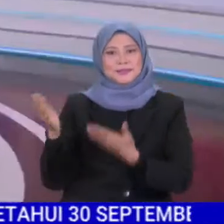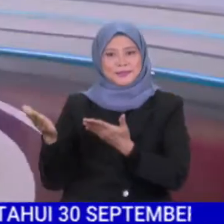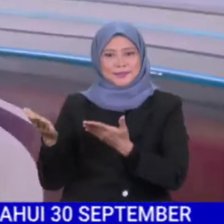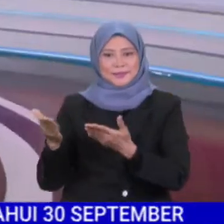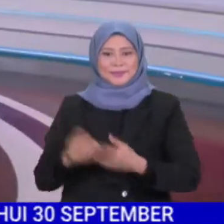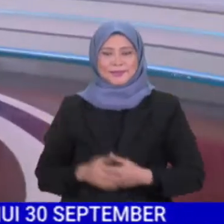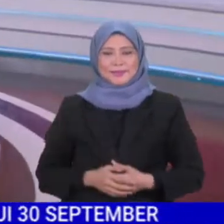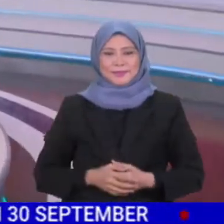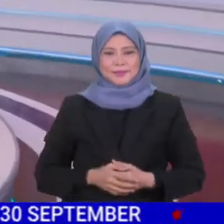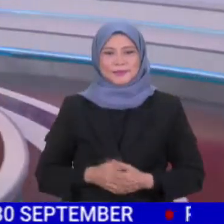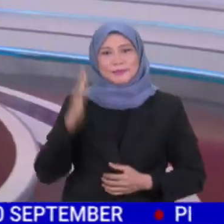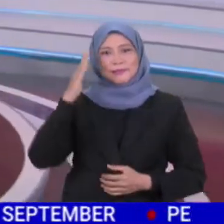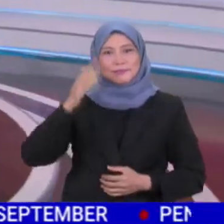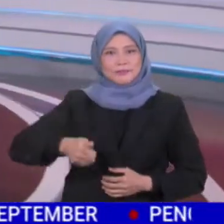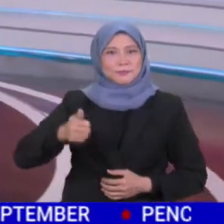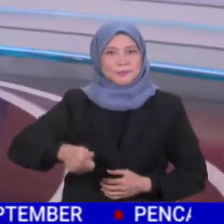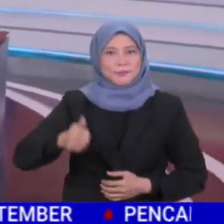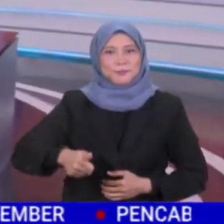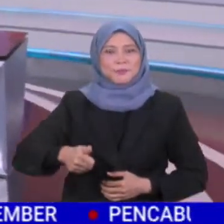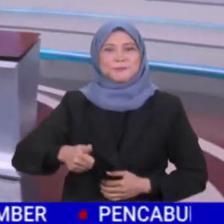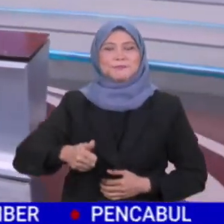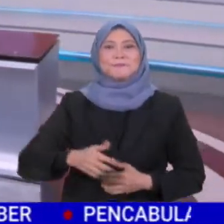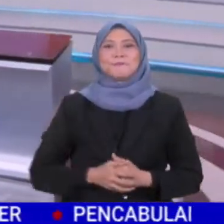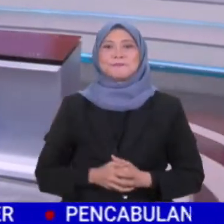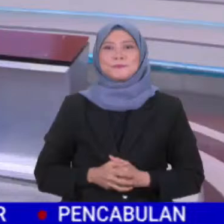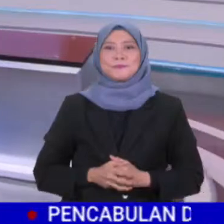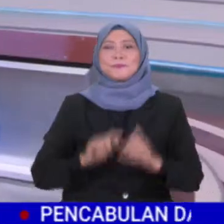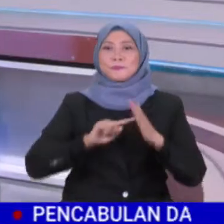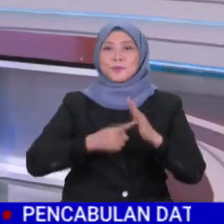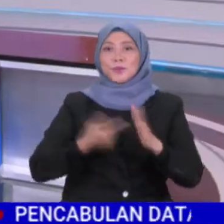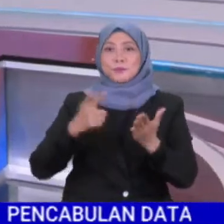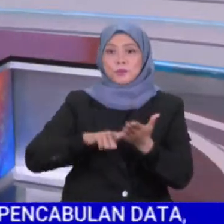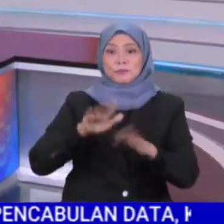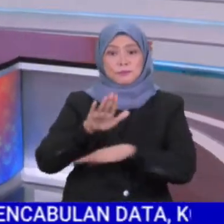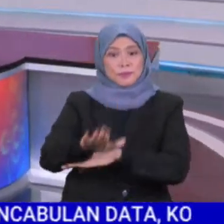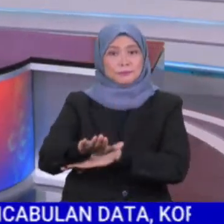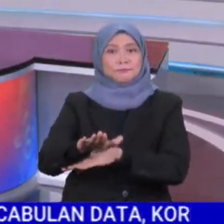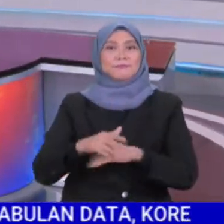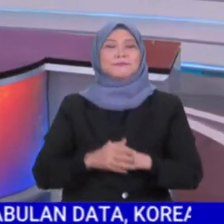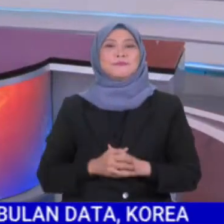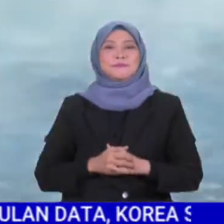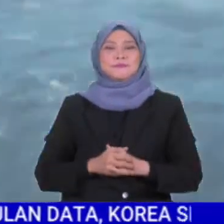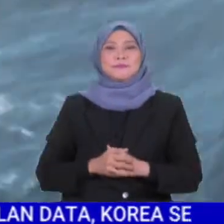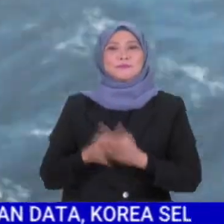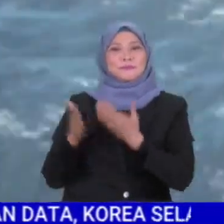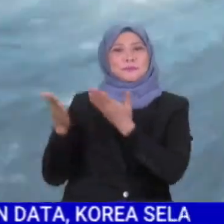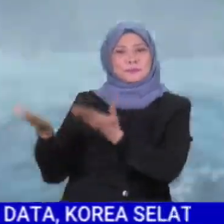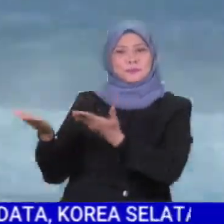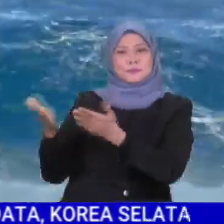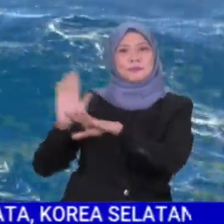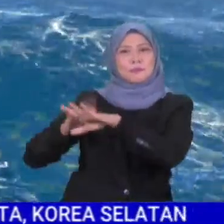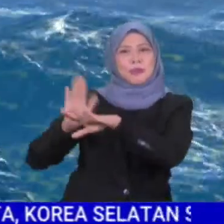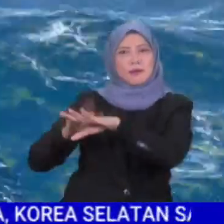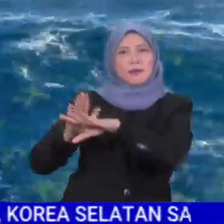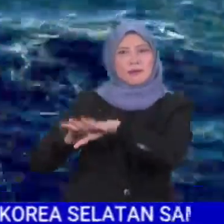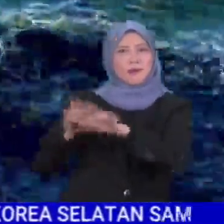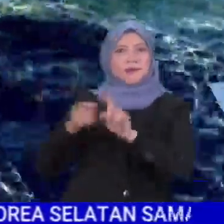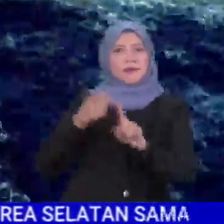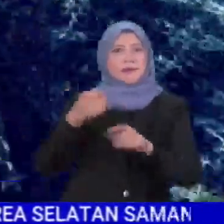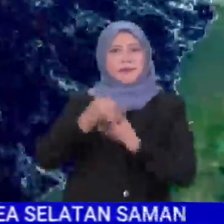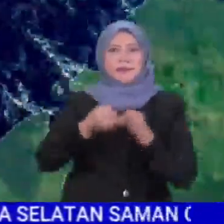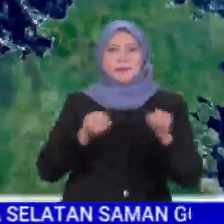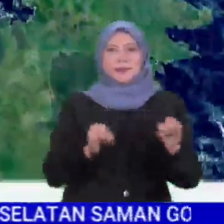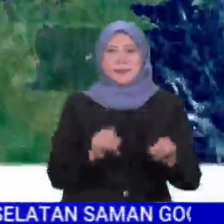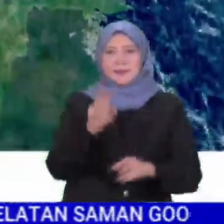Silakan. Assalamualaikum dan salam sejahtera. Kita mulakan laporan pada petang ini dengan melihat terlebih dahulu paparan amaran yang telah dikeluarkan oleh